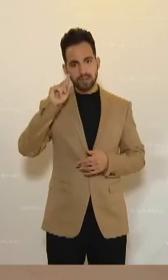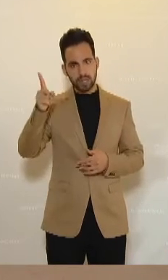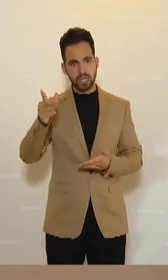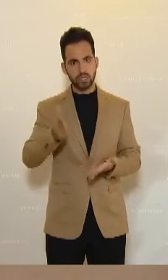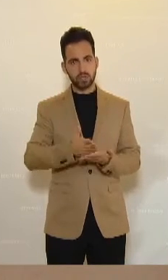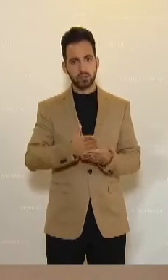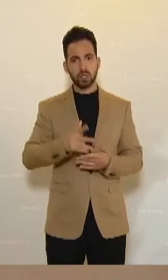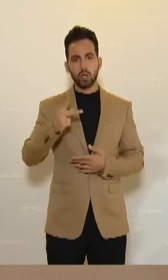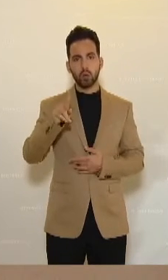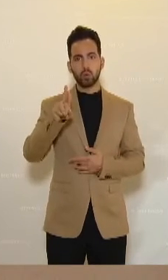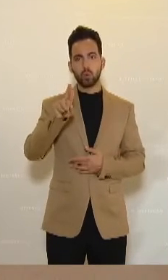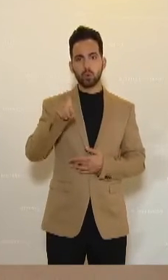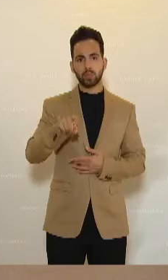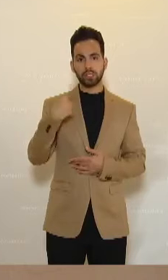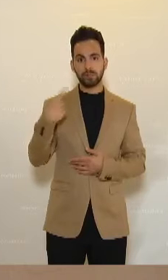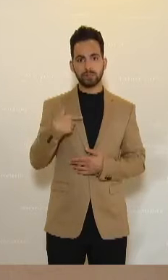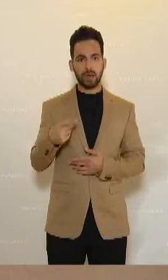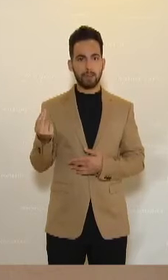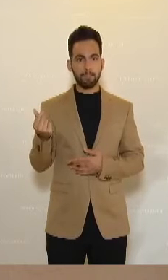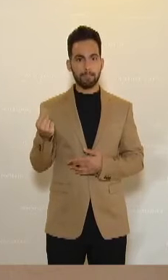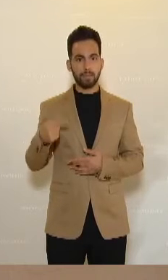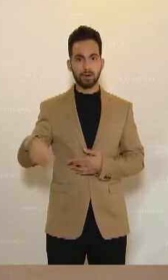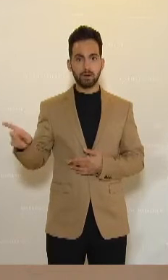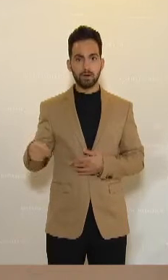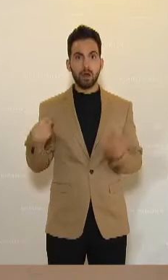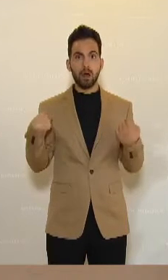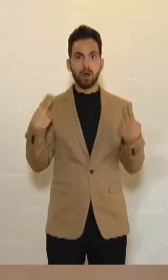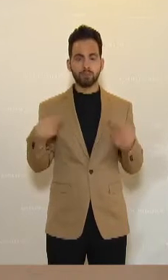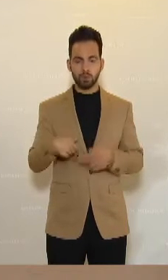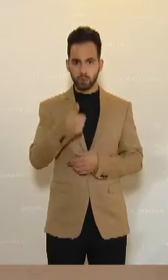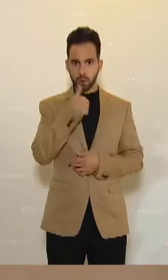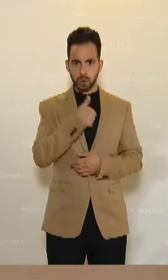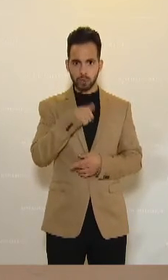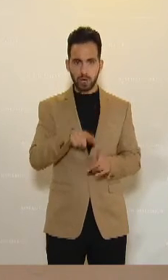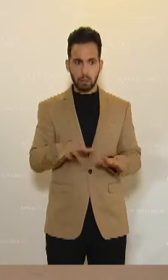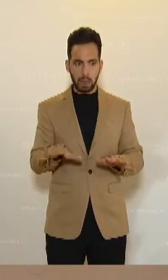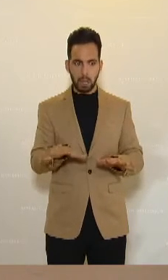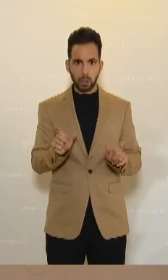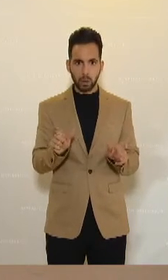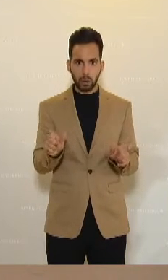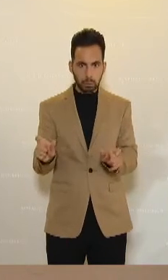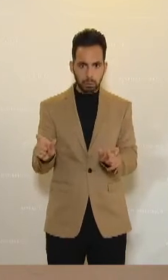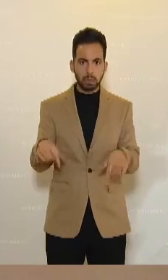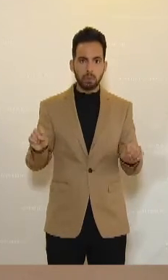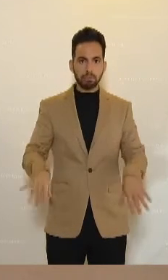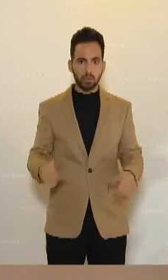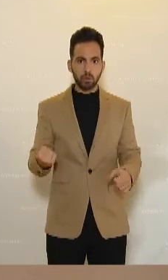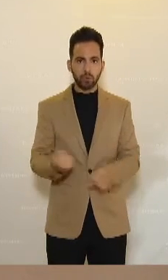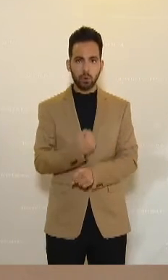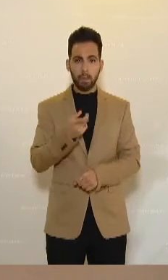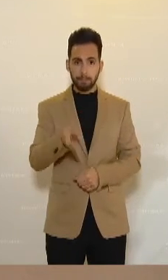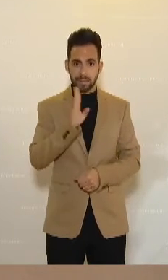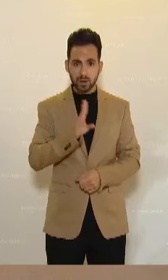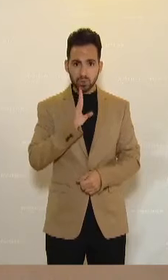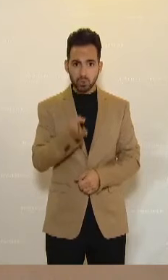Der Sebastian Kurz hat mit den Fingern geschnipst, sie sind sowieso gesprungen, die Grünen haben kurz Widerstand geleistet und jetzt ist es passiert. Diese